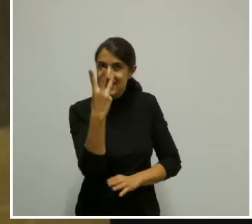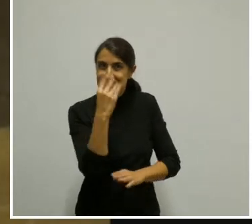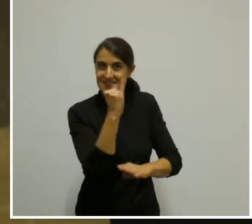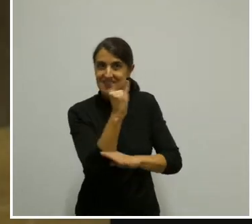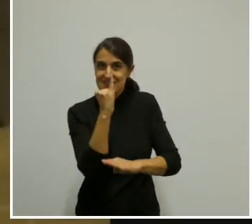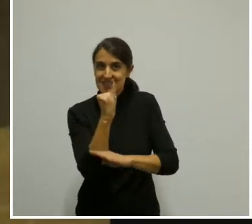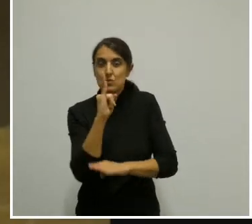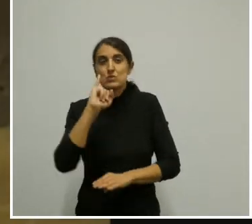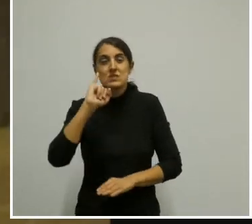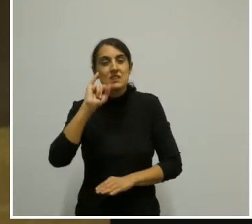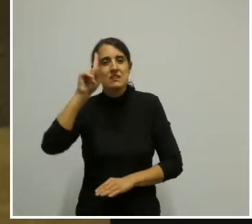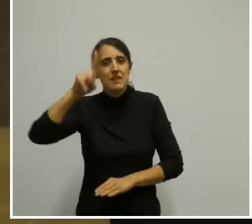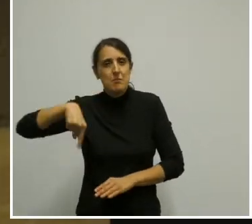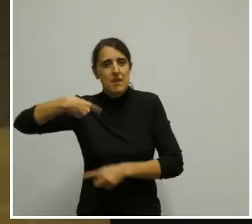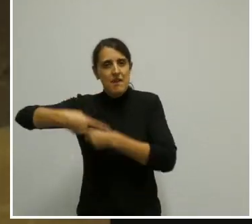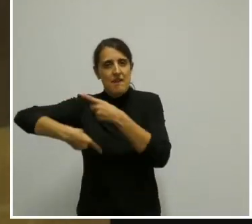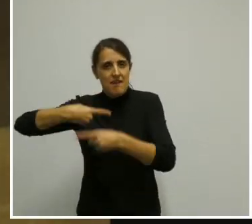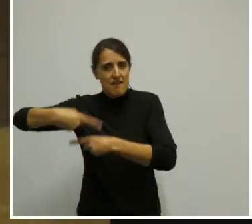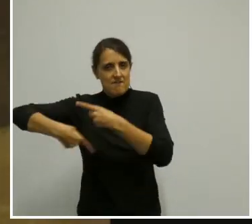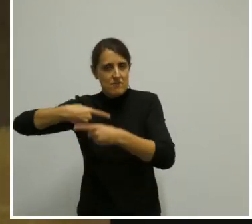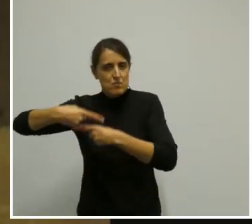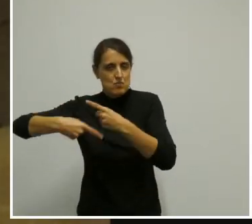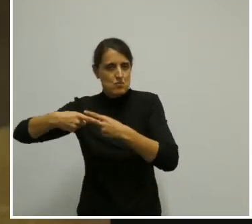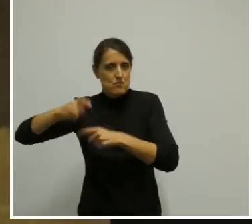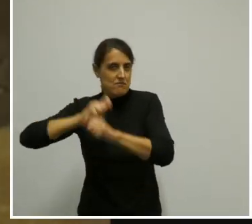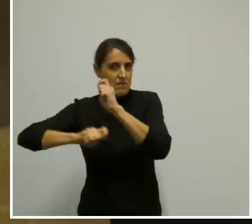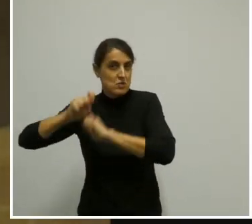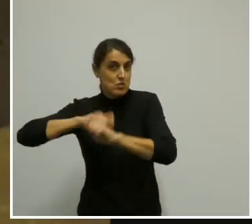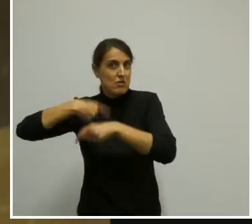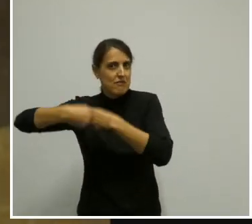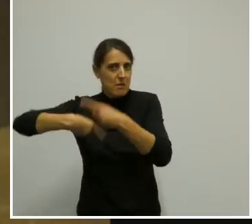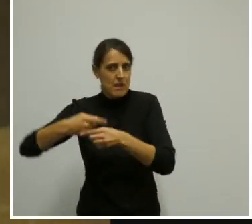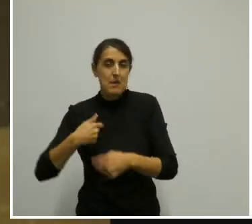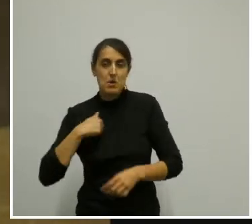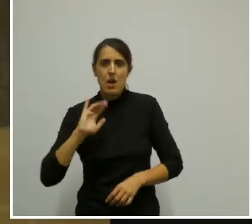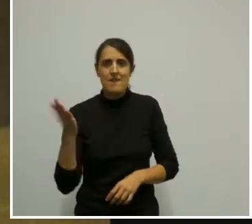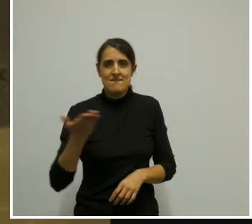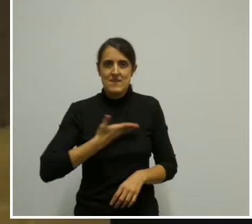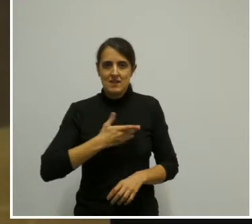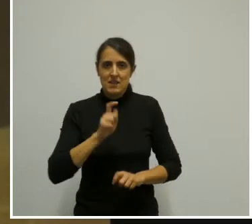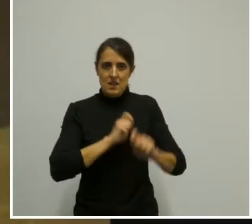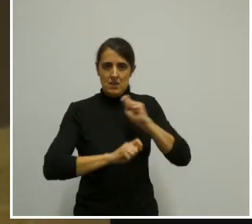vinc amb nom de l'AFA Caterina, però això va afectar a l'AFA Caterina,